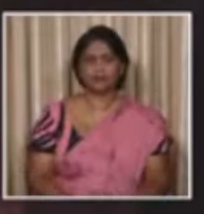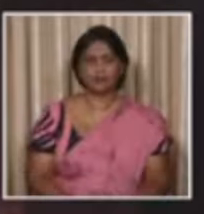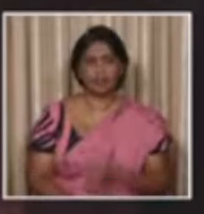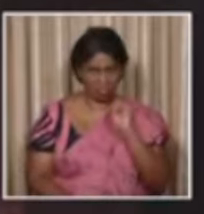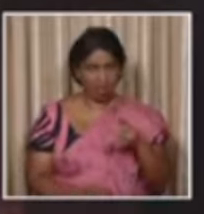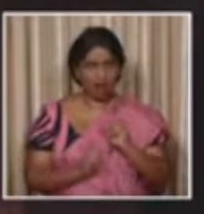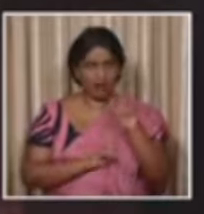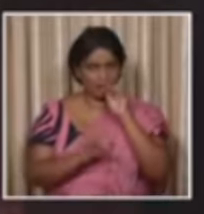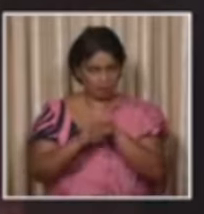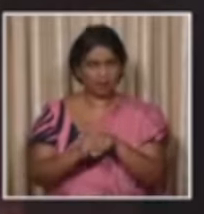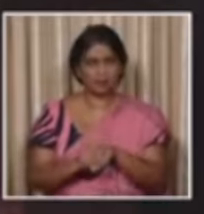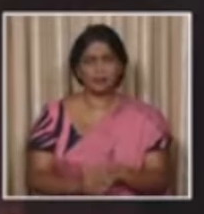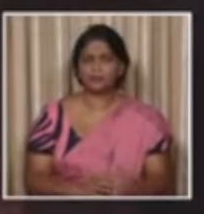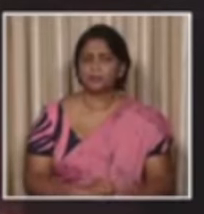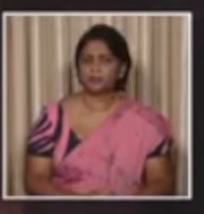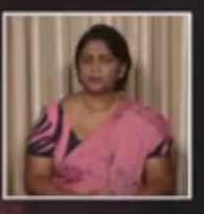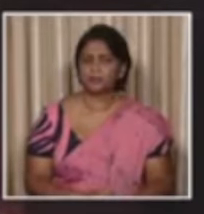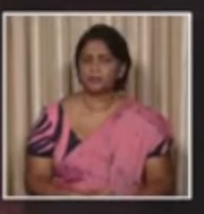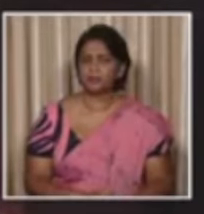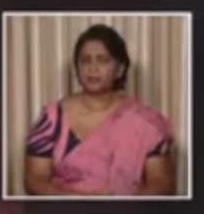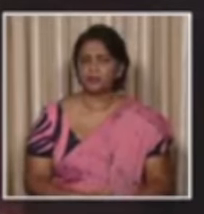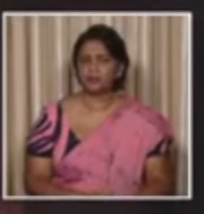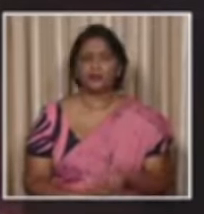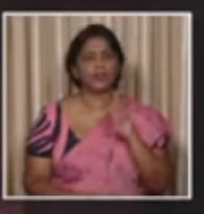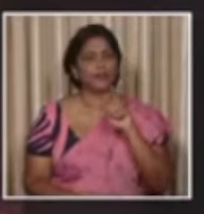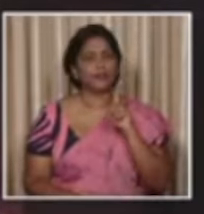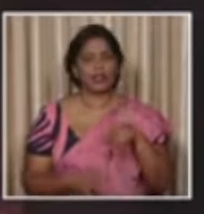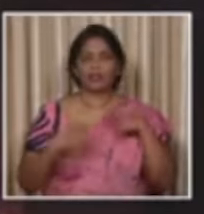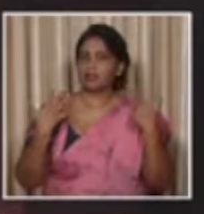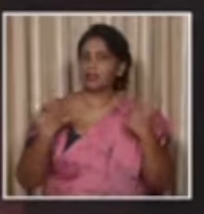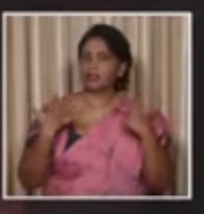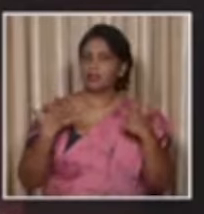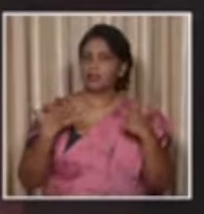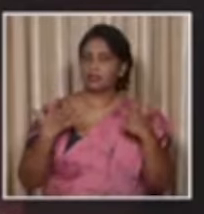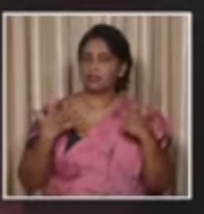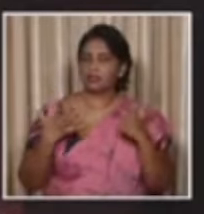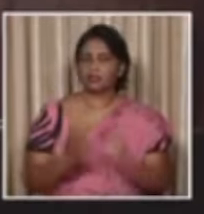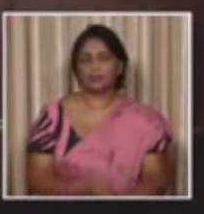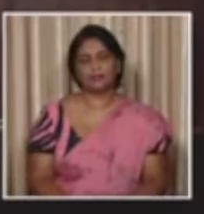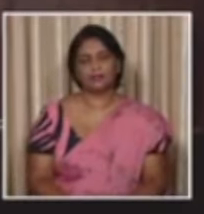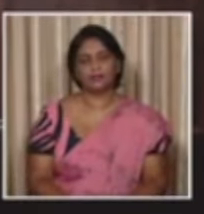දානවද? නලින් මඩරට ඔබතුමාත් අවසන් වශයෙන් 21 වෙනිදාට